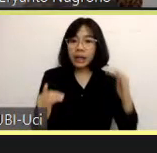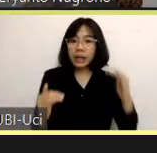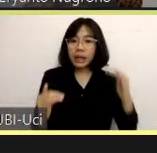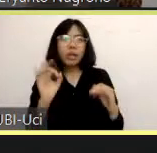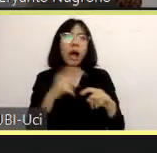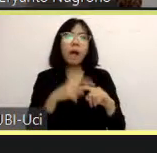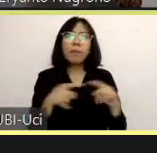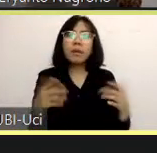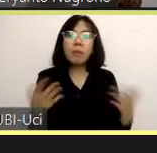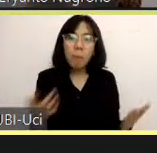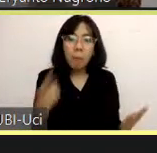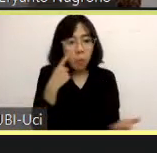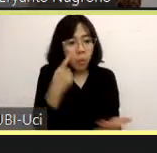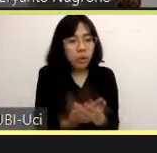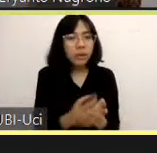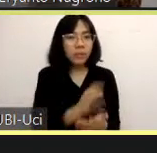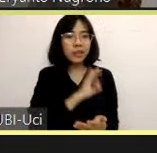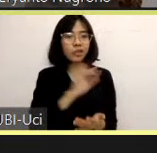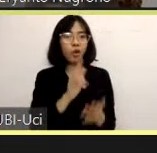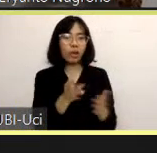dilemahkan. Nah,